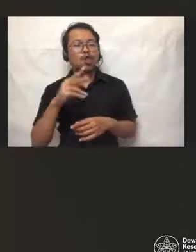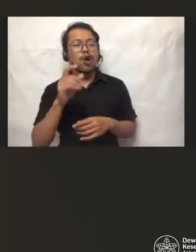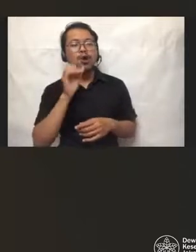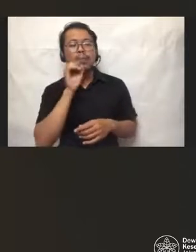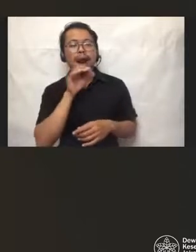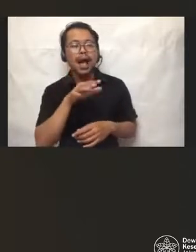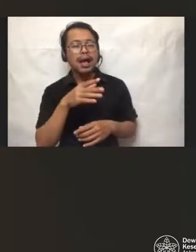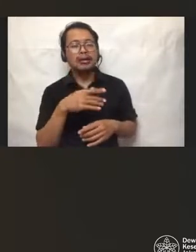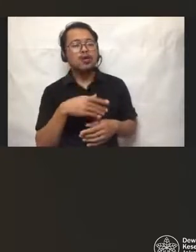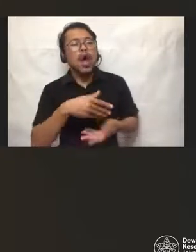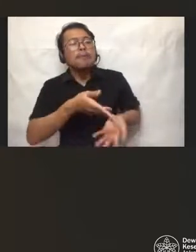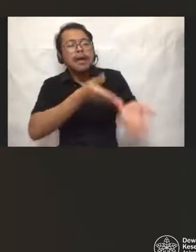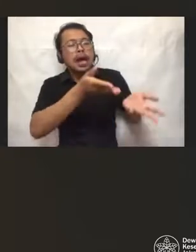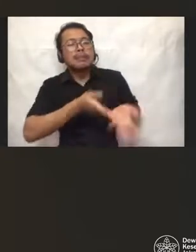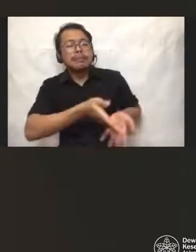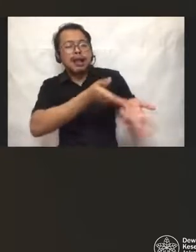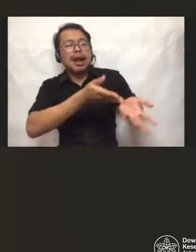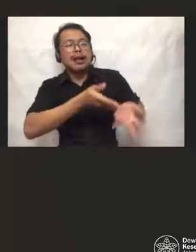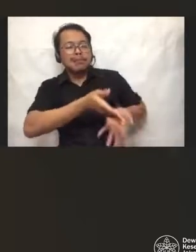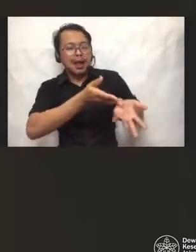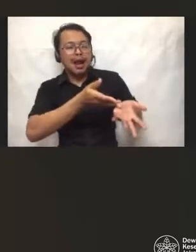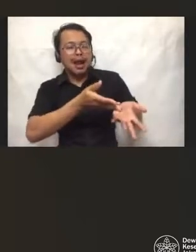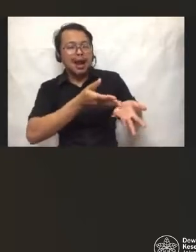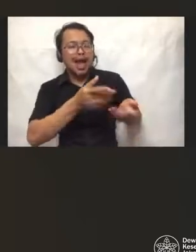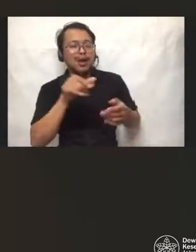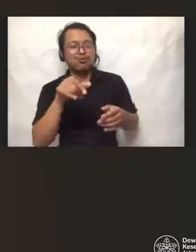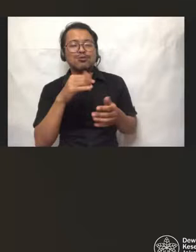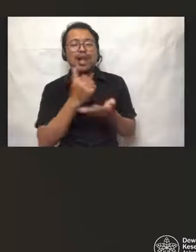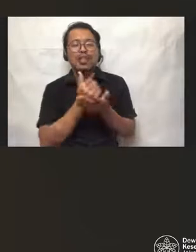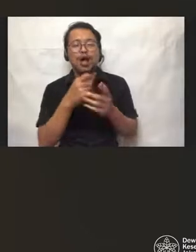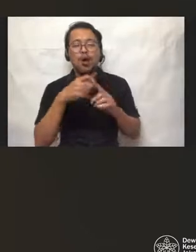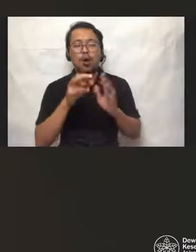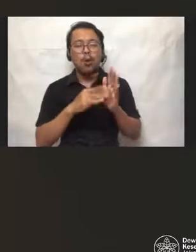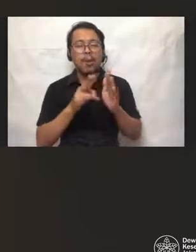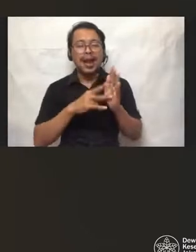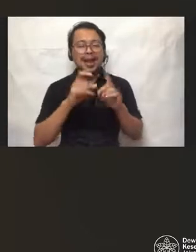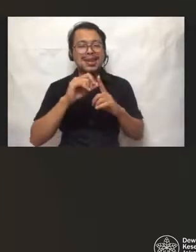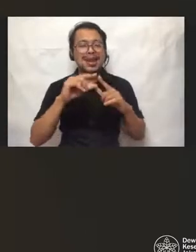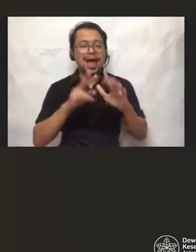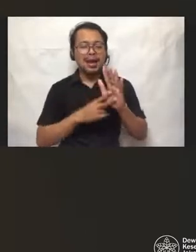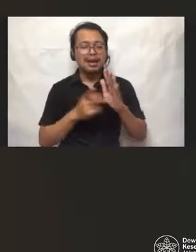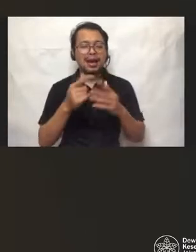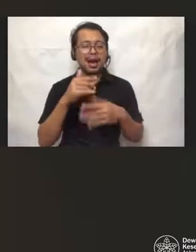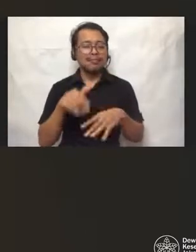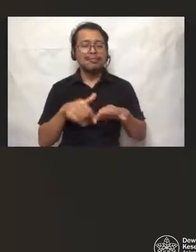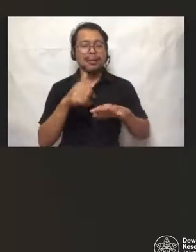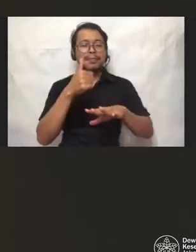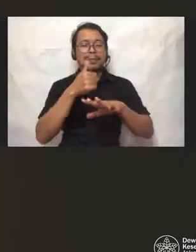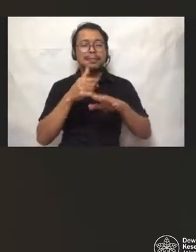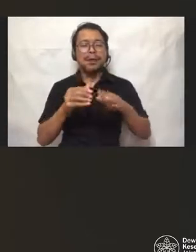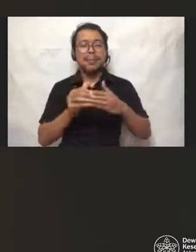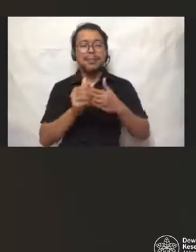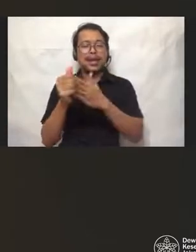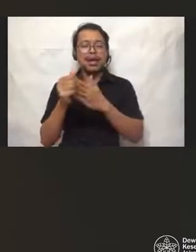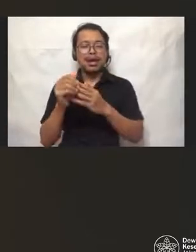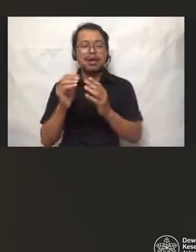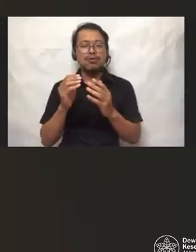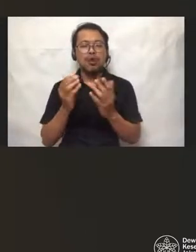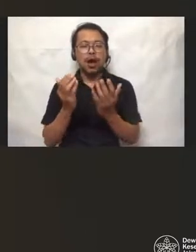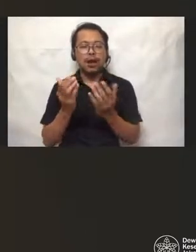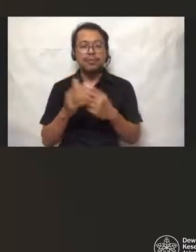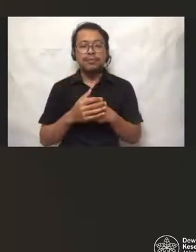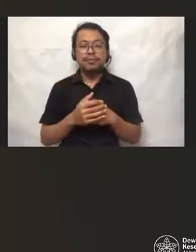dianggap komandan. Dan ia kemudian memimpin doa. Saya lihat Profesor Musdah Mulya ikut menadahkan